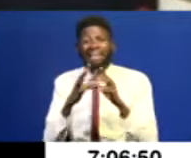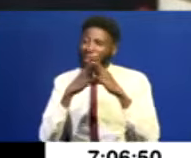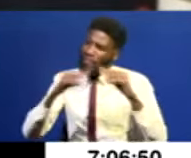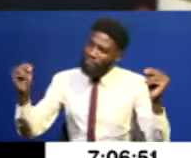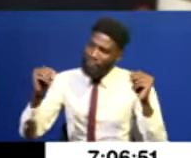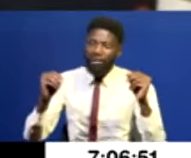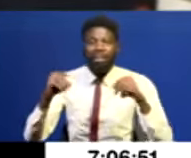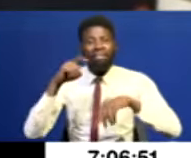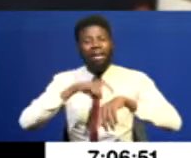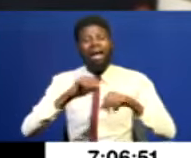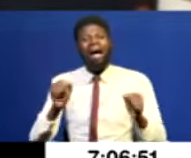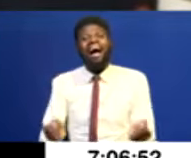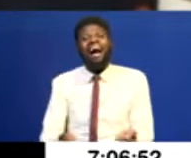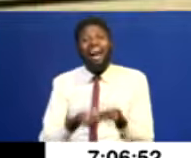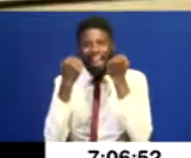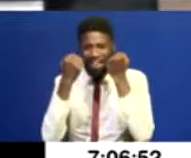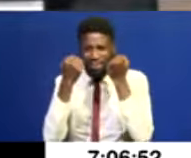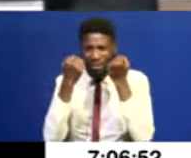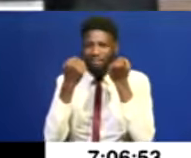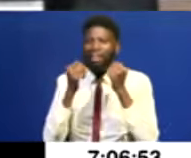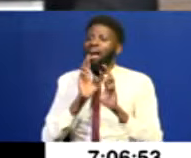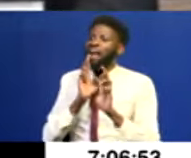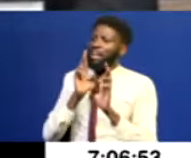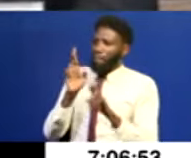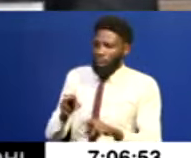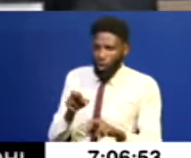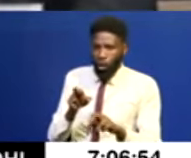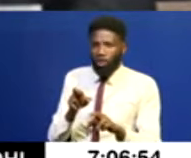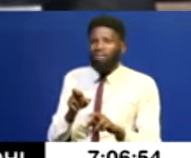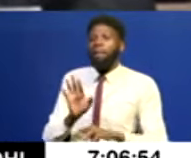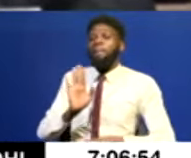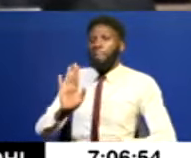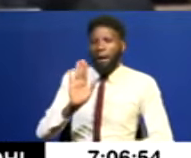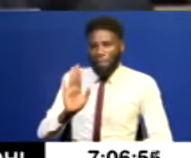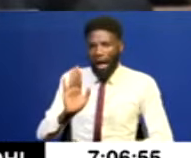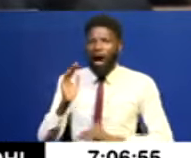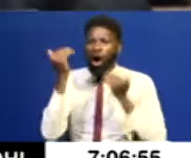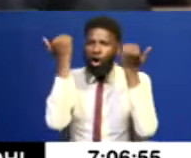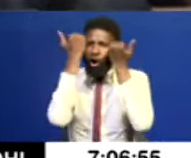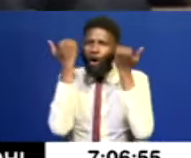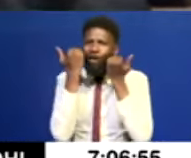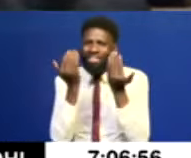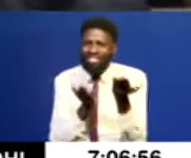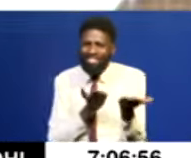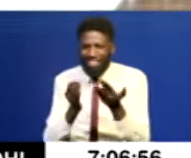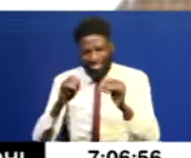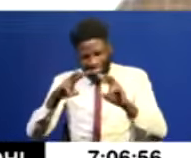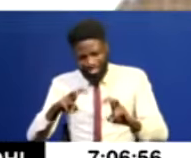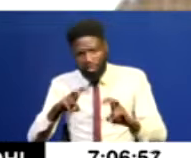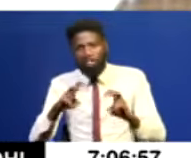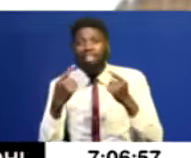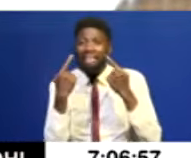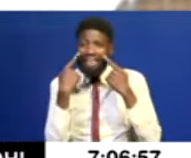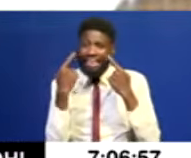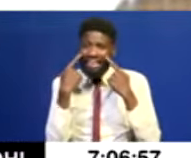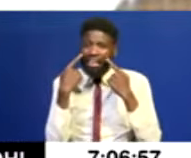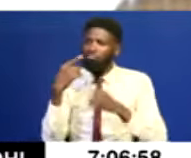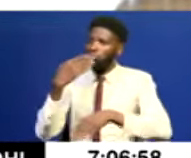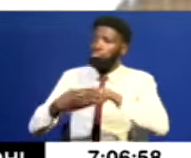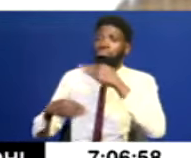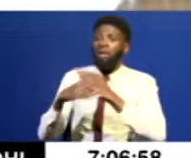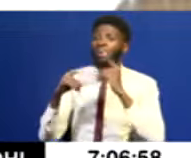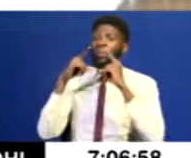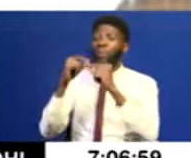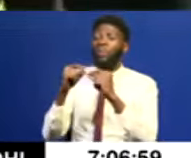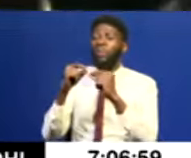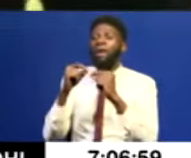ya huduma ya mahakama kutathmini hali ya jengo hilo linalokadiriwa kugharimu shilingi milioni 445.